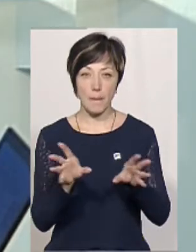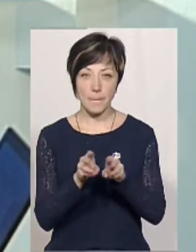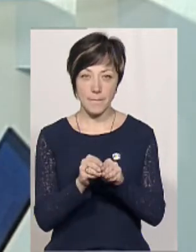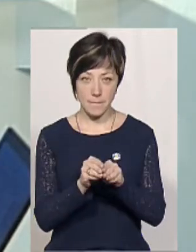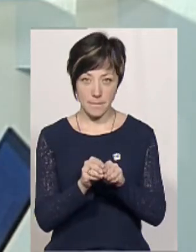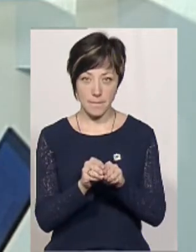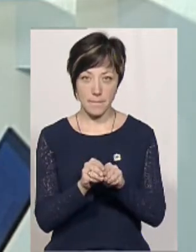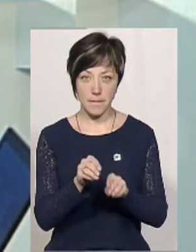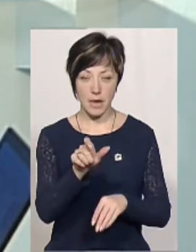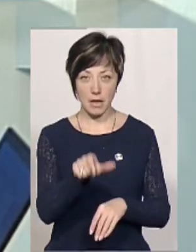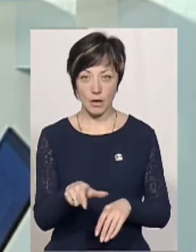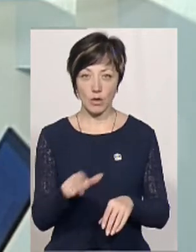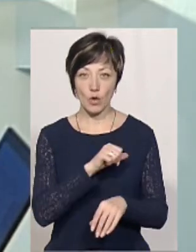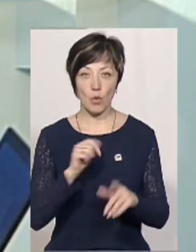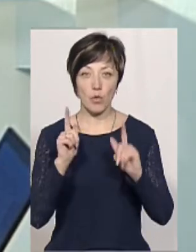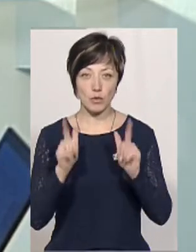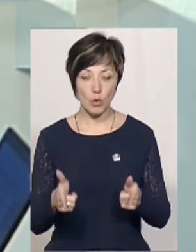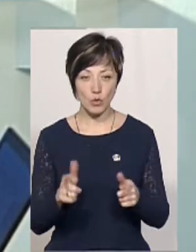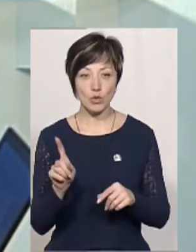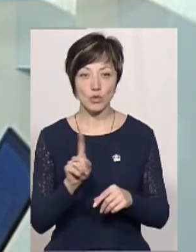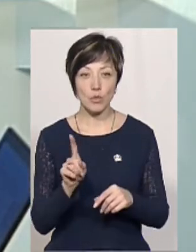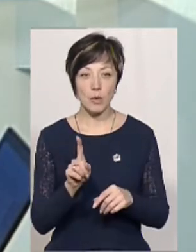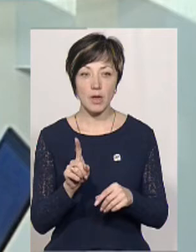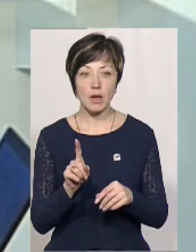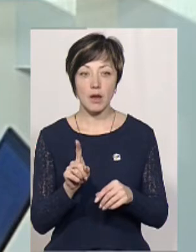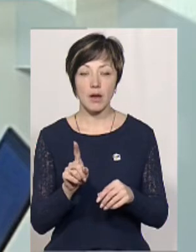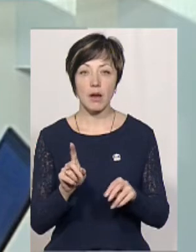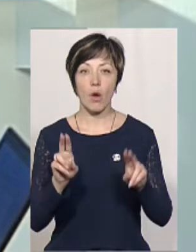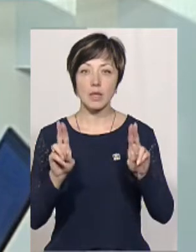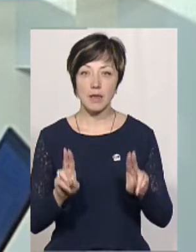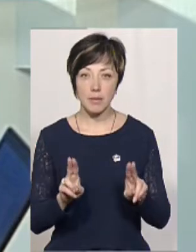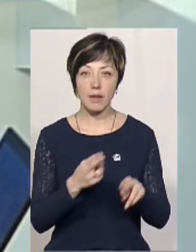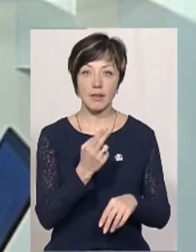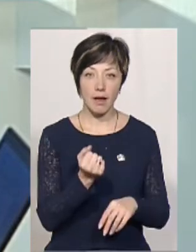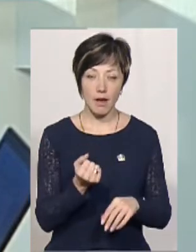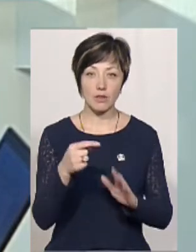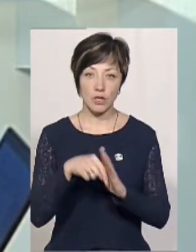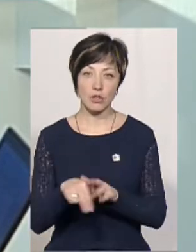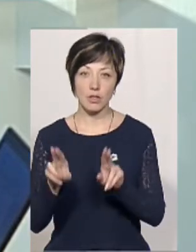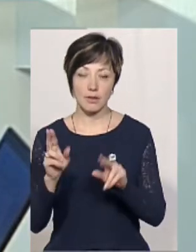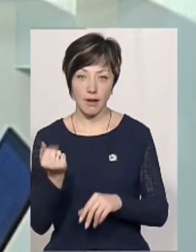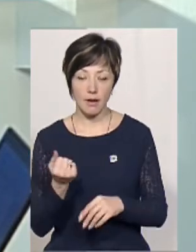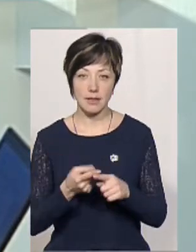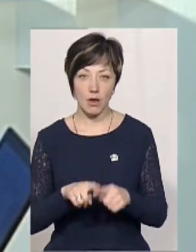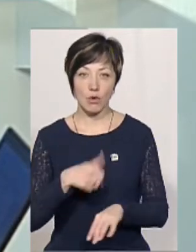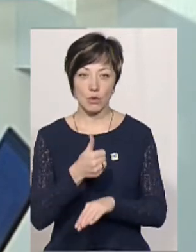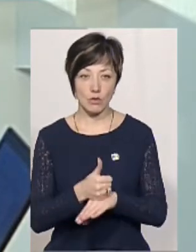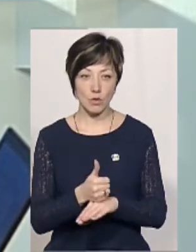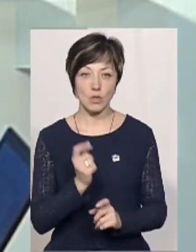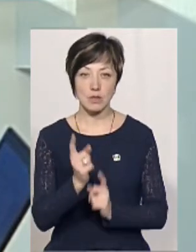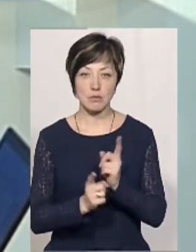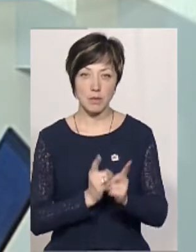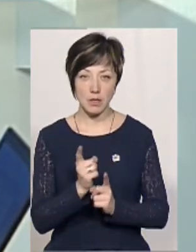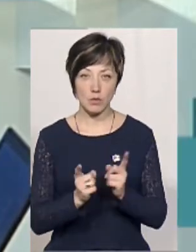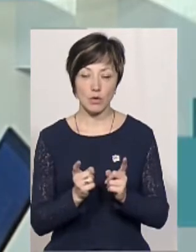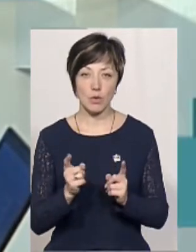був добровільно згодний, аби діяла концепція «так означає так». В принципі, і це і є основною